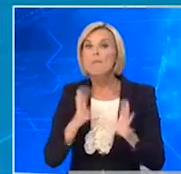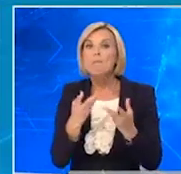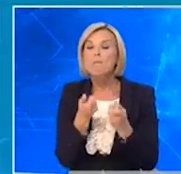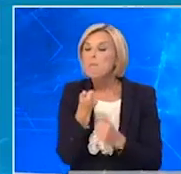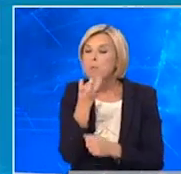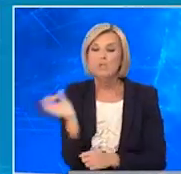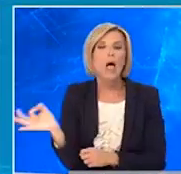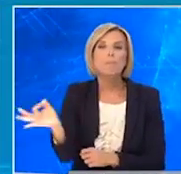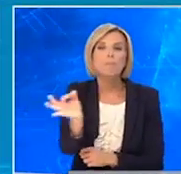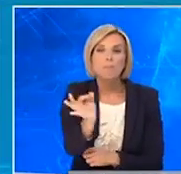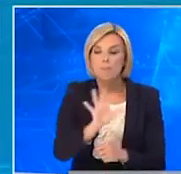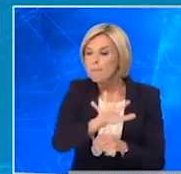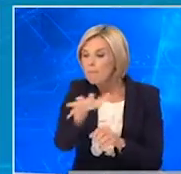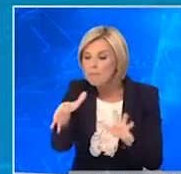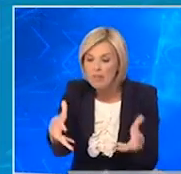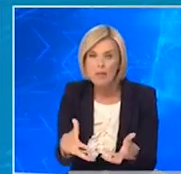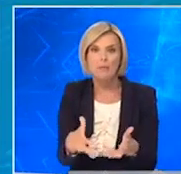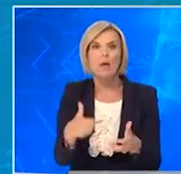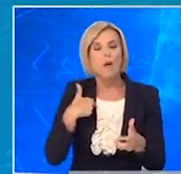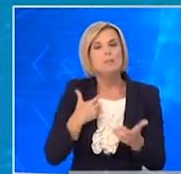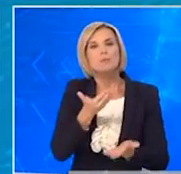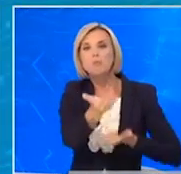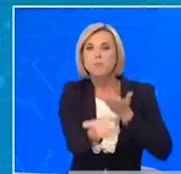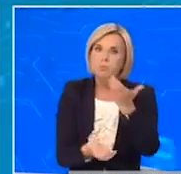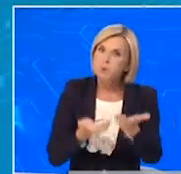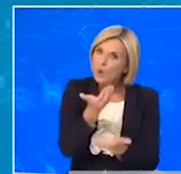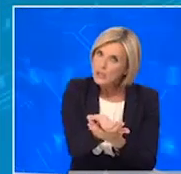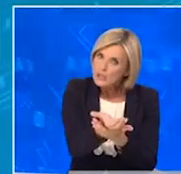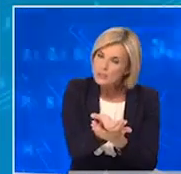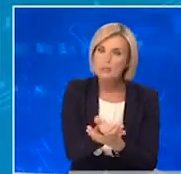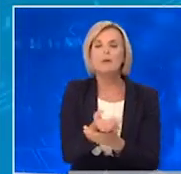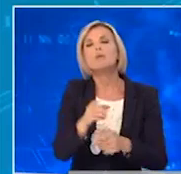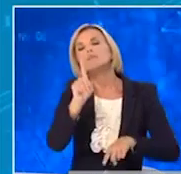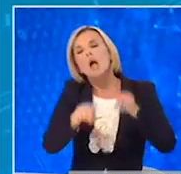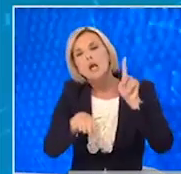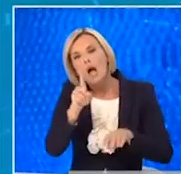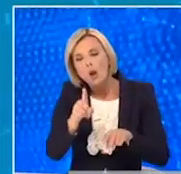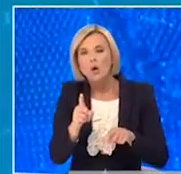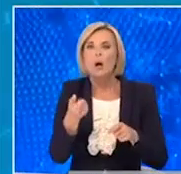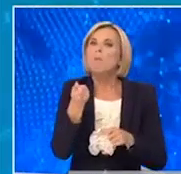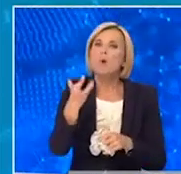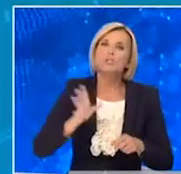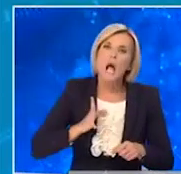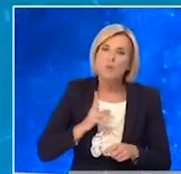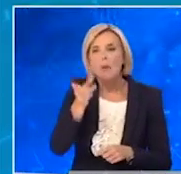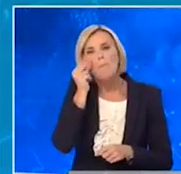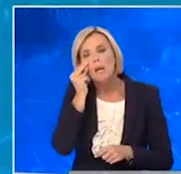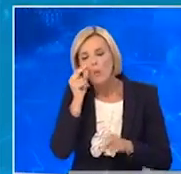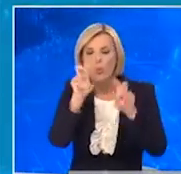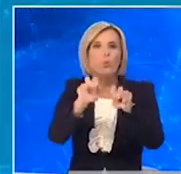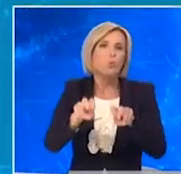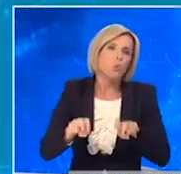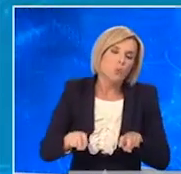επιδημιολογικά δεδομένα της εποχής στην οποία θα προταθεί να υπάρχει μικρή ή μεγάλη επιστροφή των φιλάθλων. Κατ'